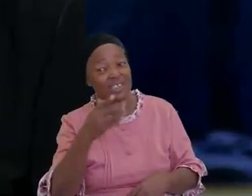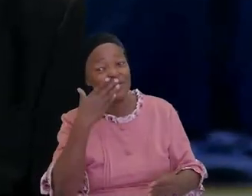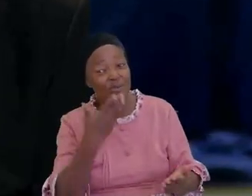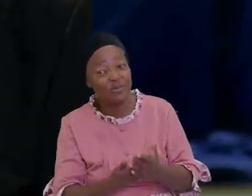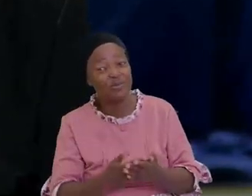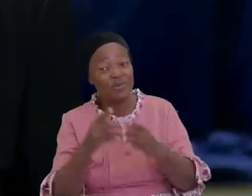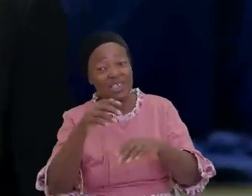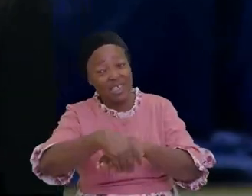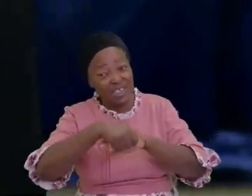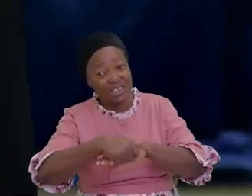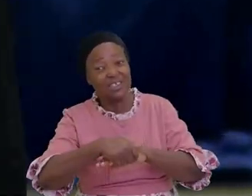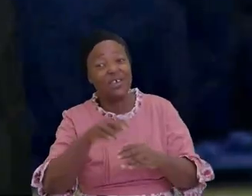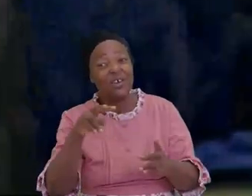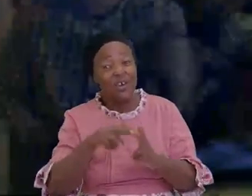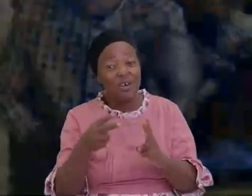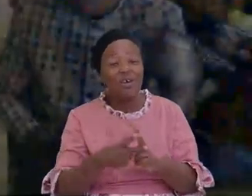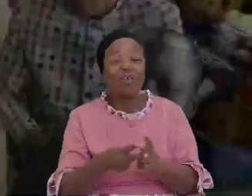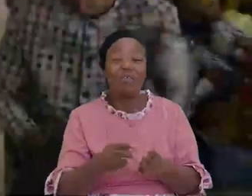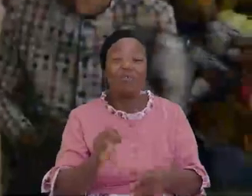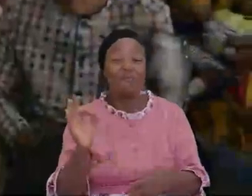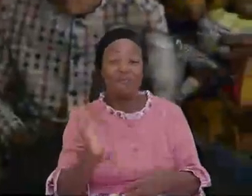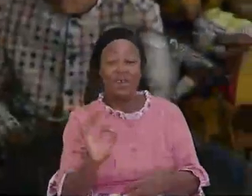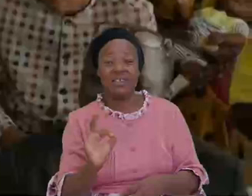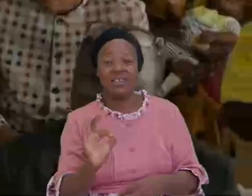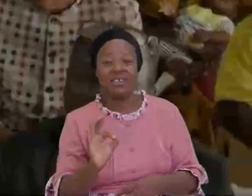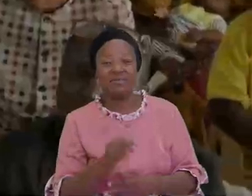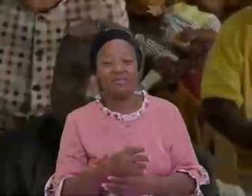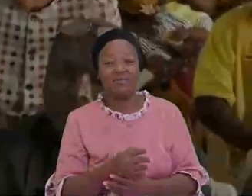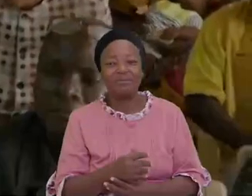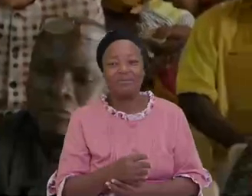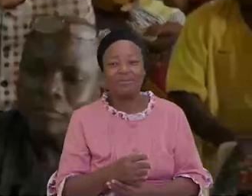pas le bon français, la grammaire.